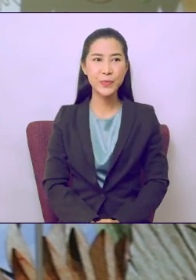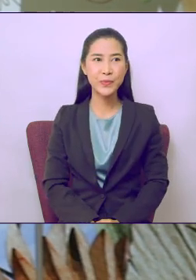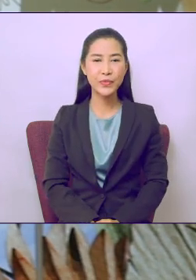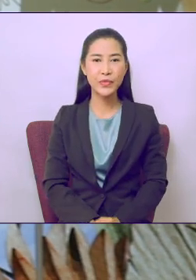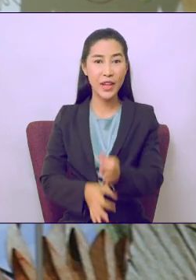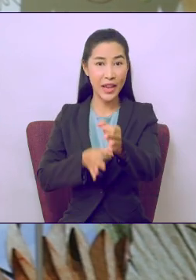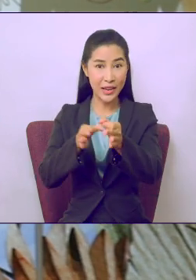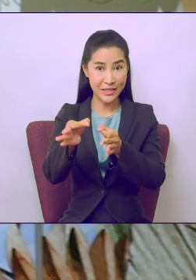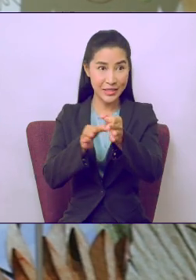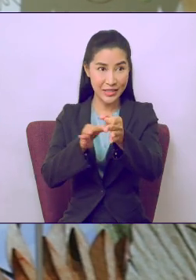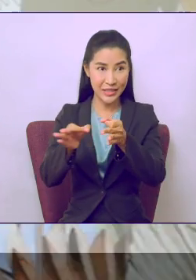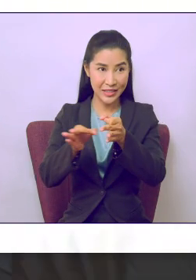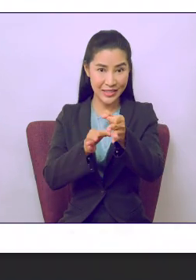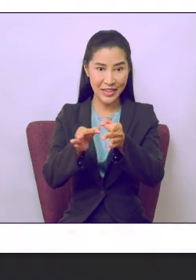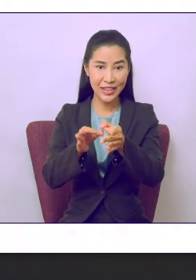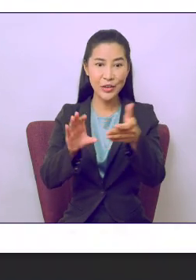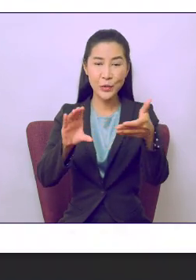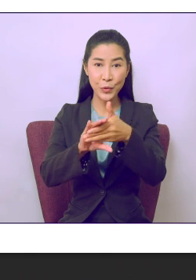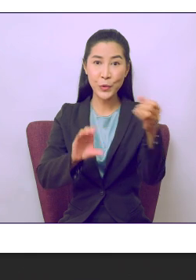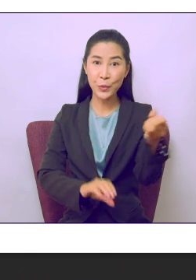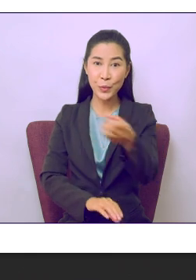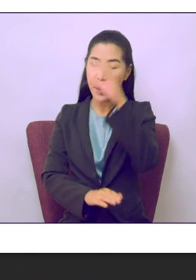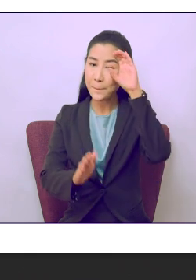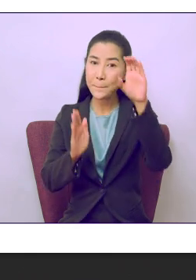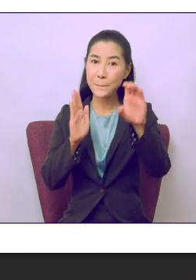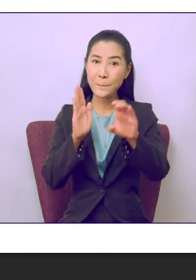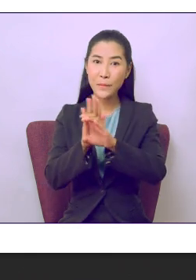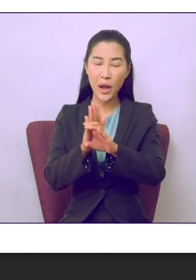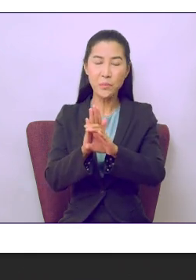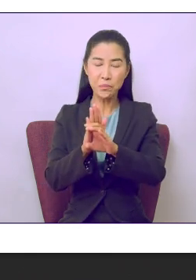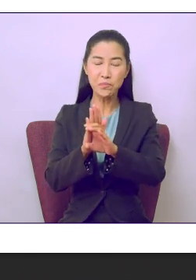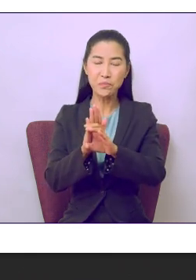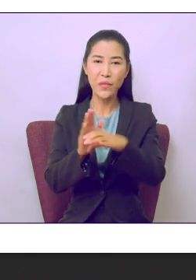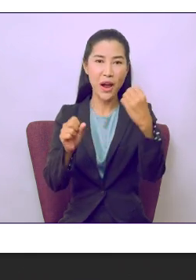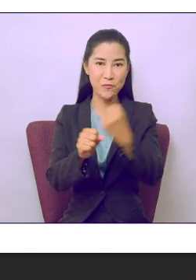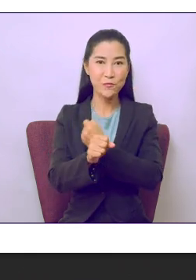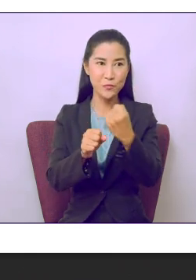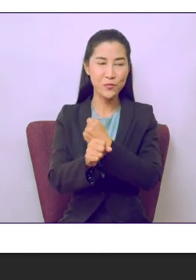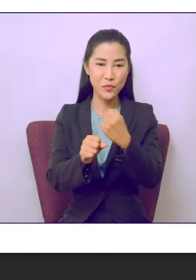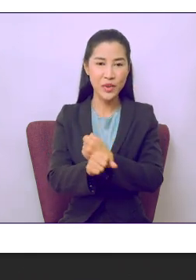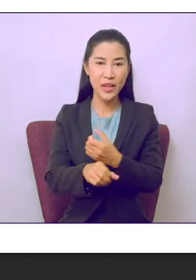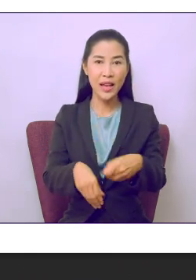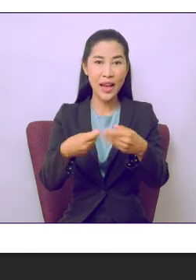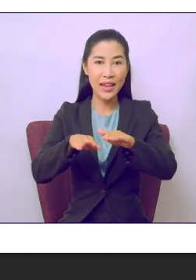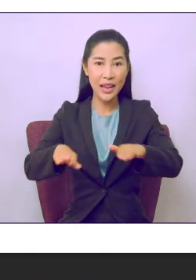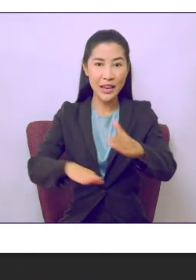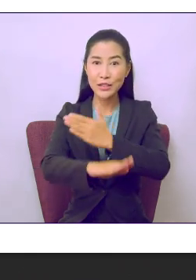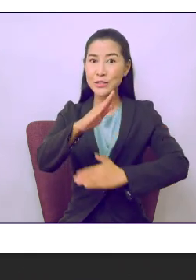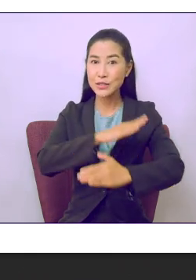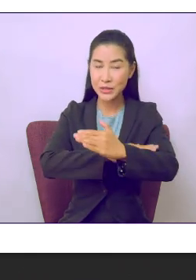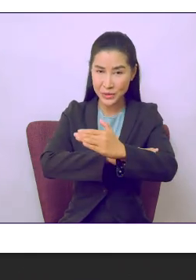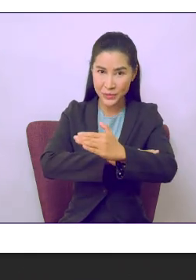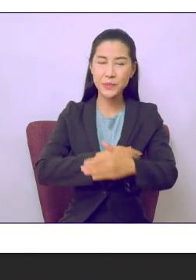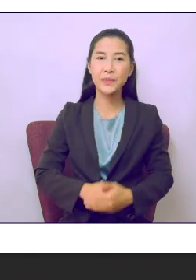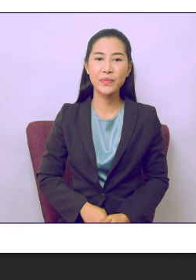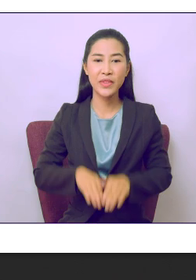เดี๋ยวขอตัดเข้าตัวอ่าภาพเนาะนะครับก็เป็นชุดฝึกนะครับสำหรับนะครับน้องๆเด็กพิการนะครับก็เด็ก